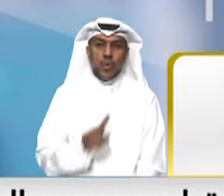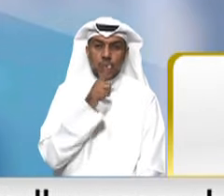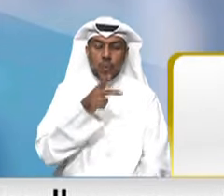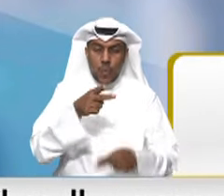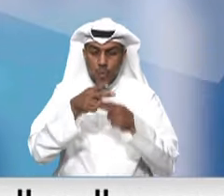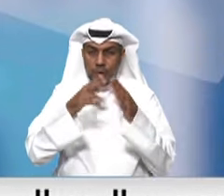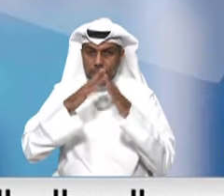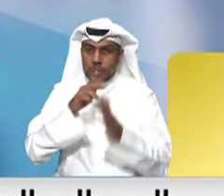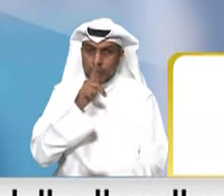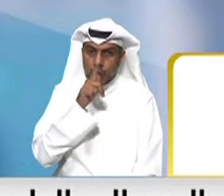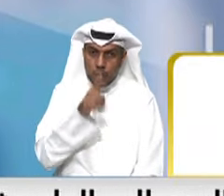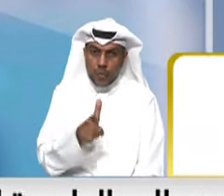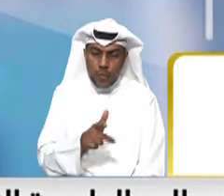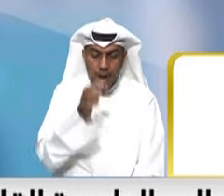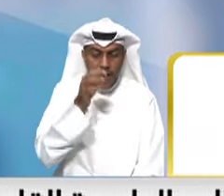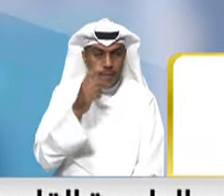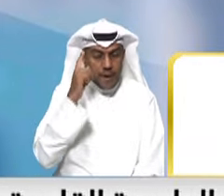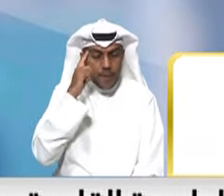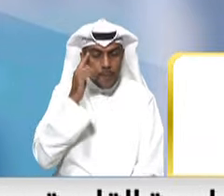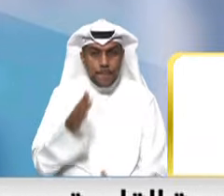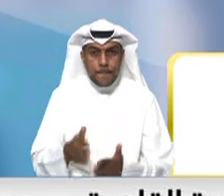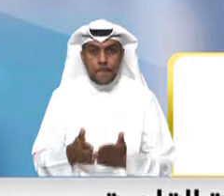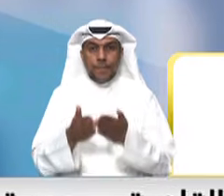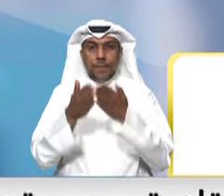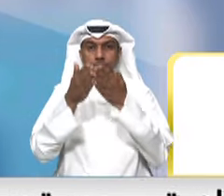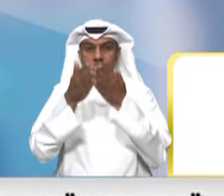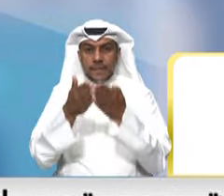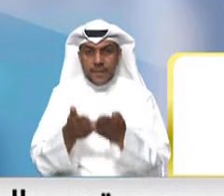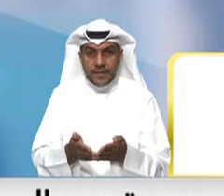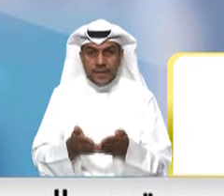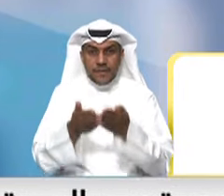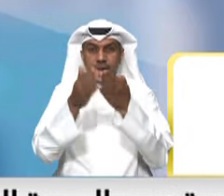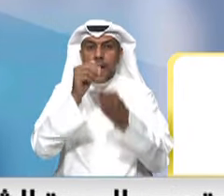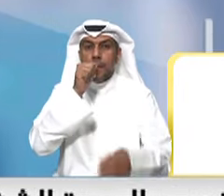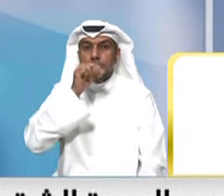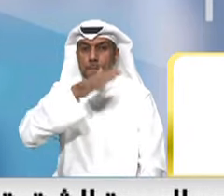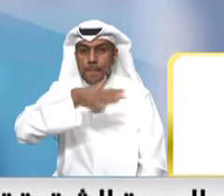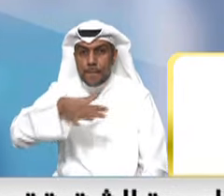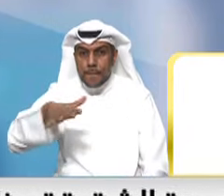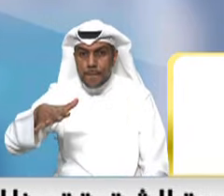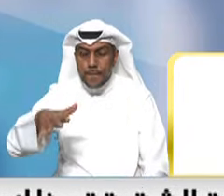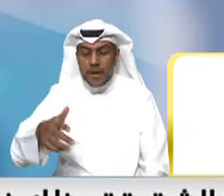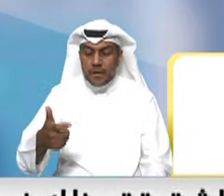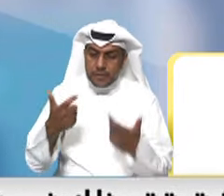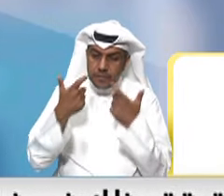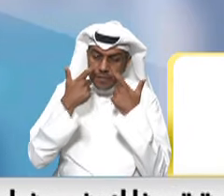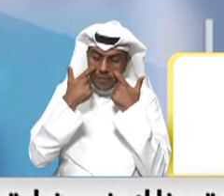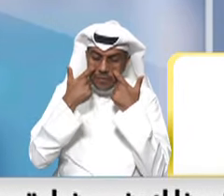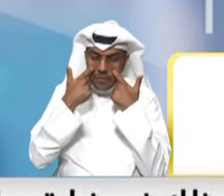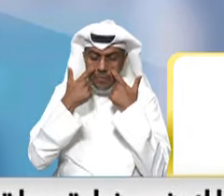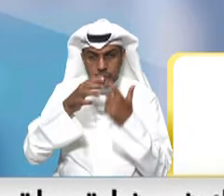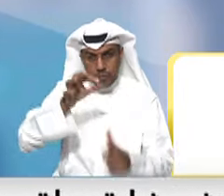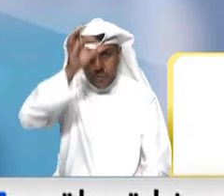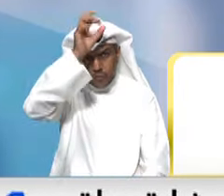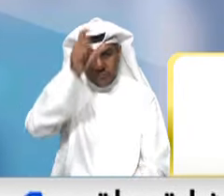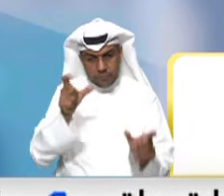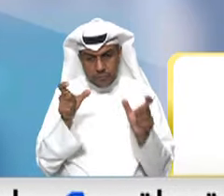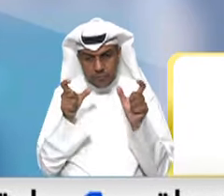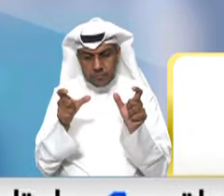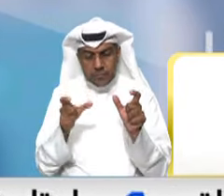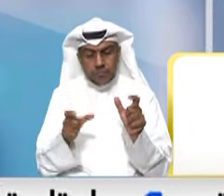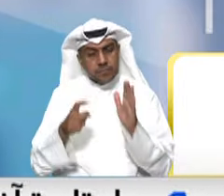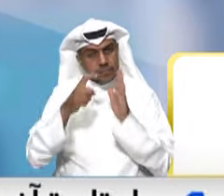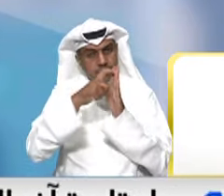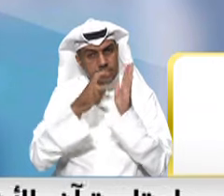أمن واستقرار الملاحة في الممرات المائية بالمنطقة وفقا لأحكام القانون الدولي والمواثيق الدولية، بما